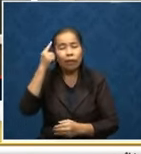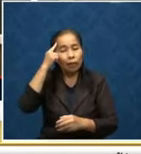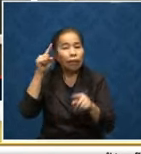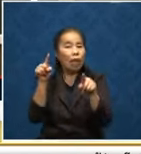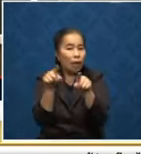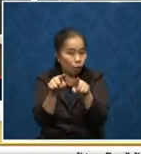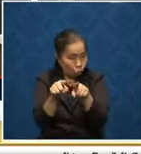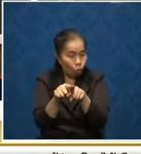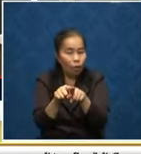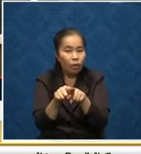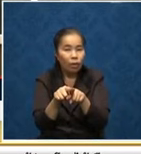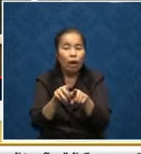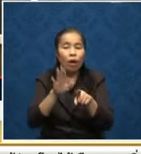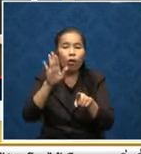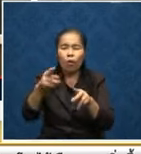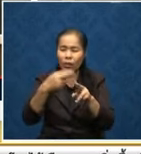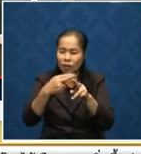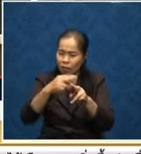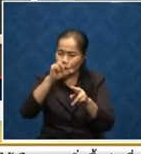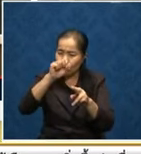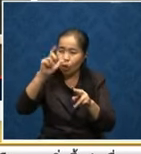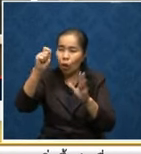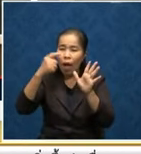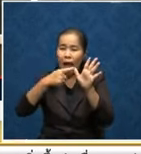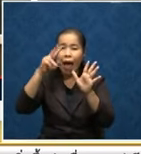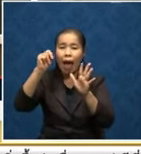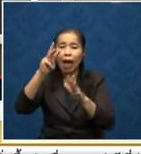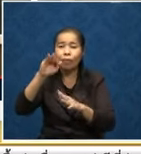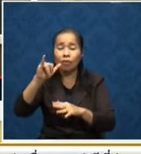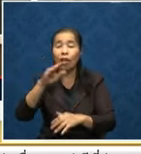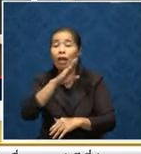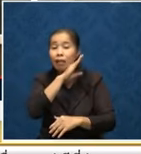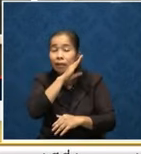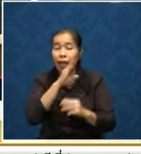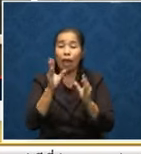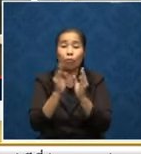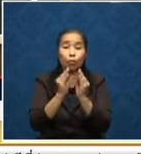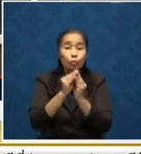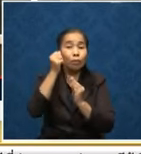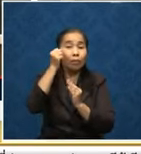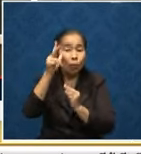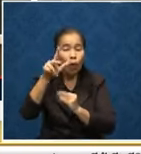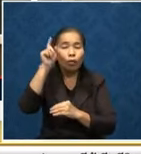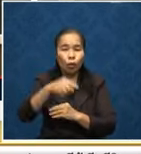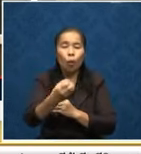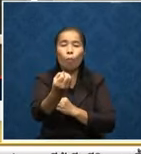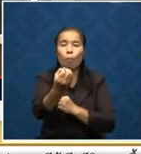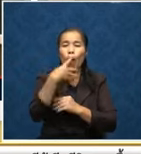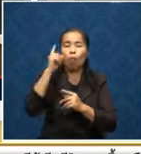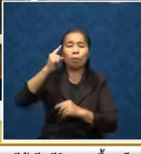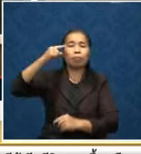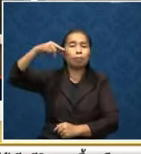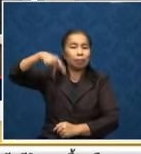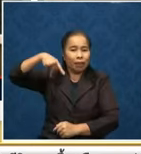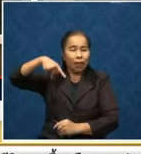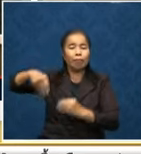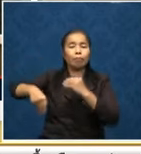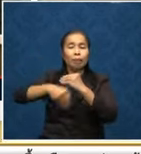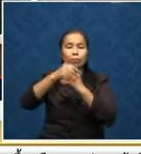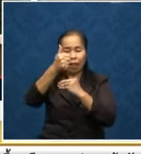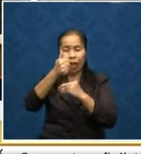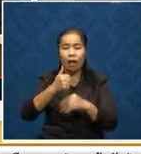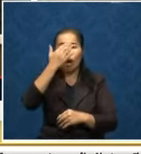ความเห็นของท่านอำนวยครับถ้าสัปดาห์ไหนที่เราต้องประชุม3วัน ก็กำหนดเป็นวาระพิเศษผมทราบดีครับว่